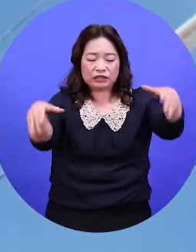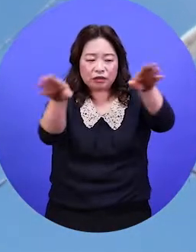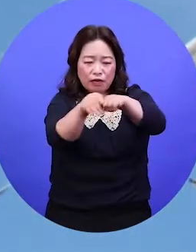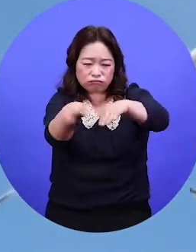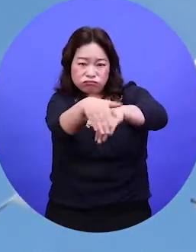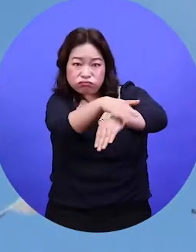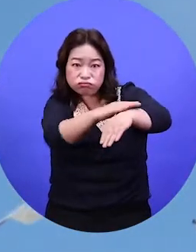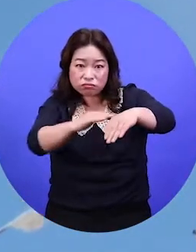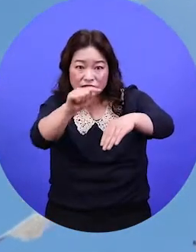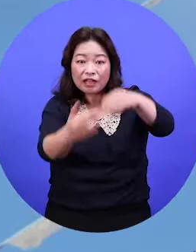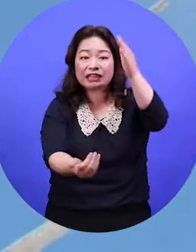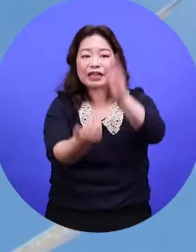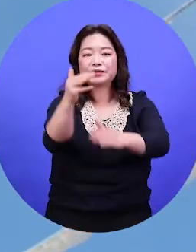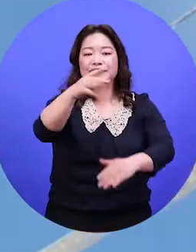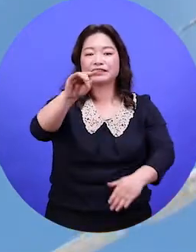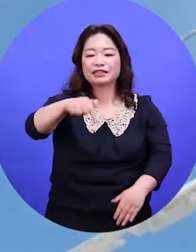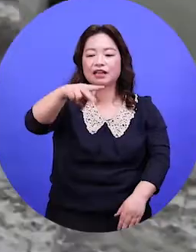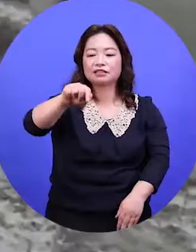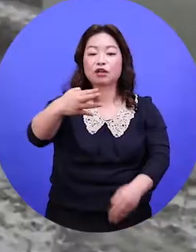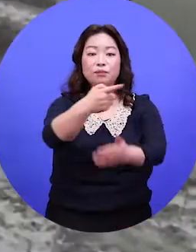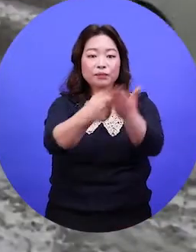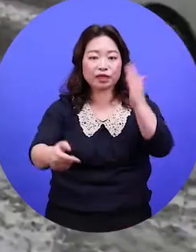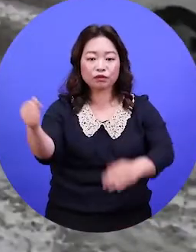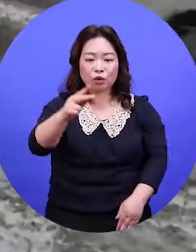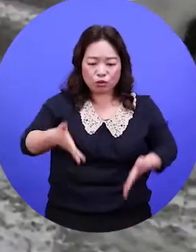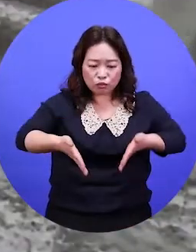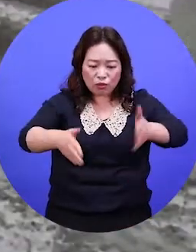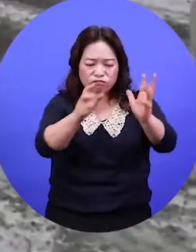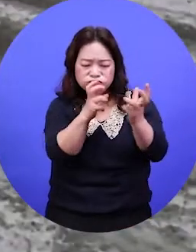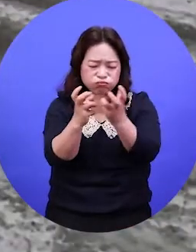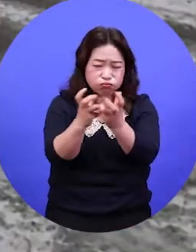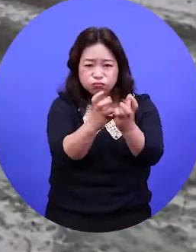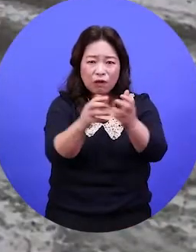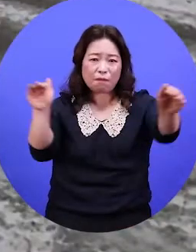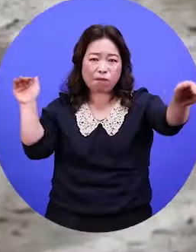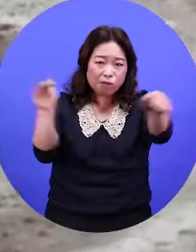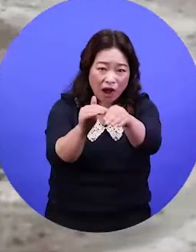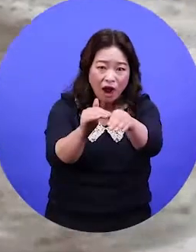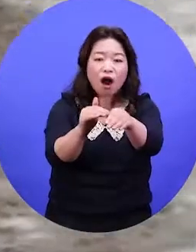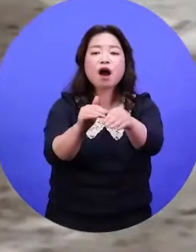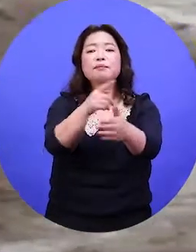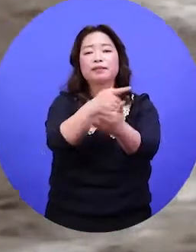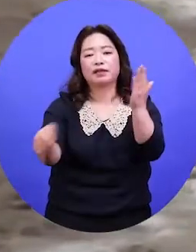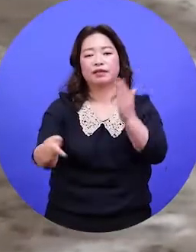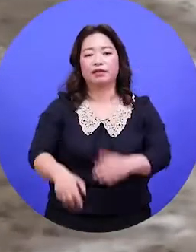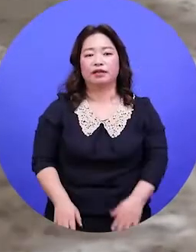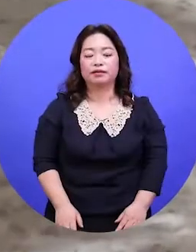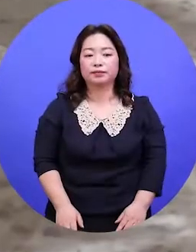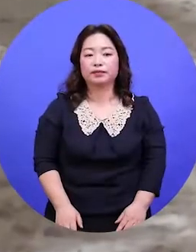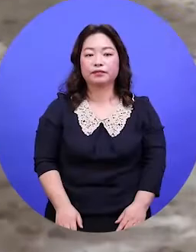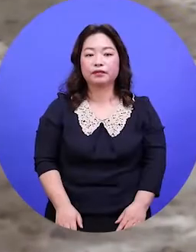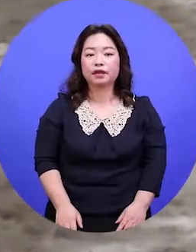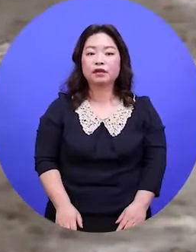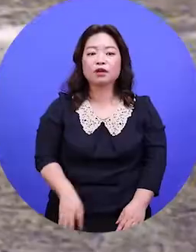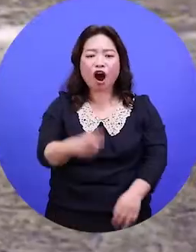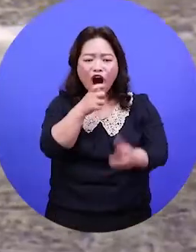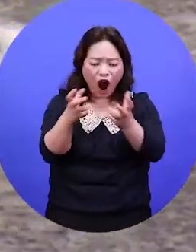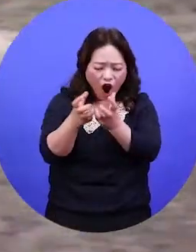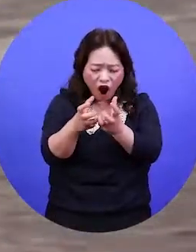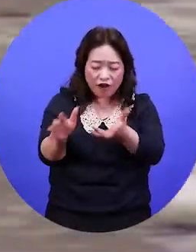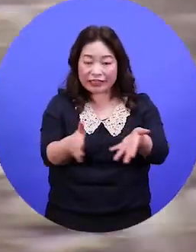부착돼서 발생하는 착설 피해. 도로가 빙판이 돼 일어날 수 있는 교통사고 피해.